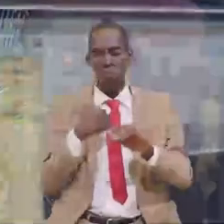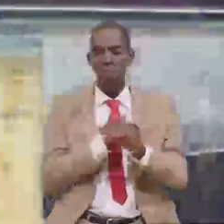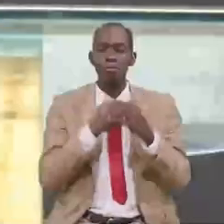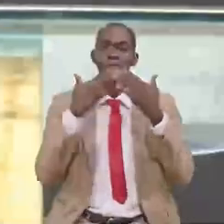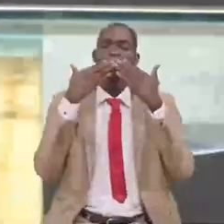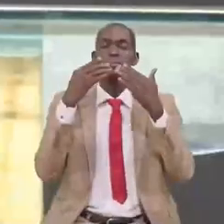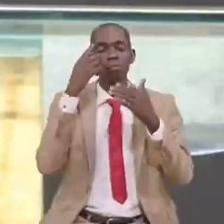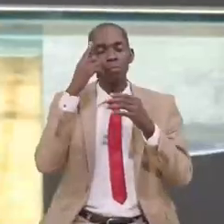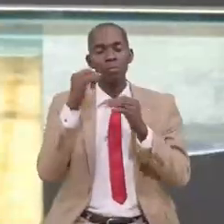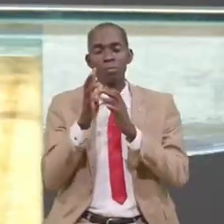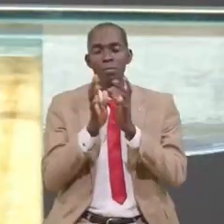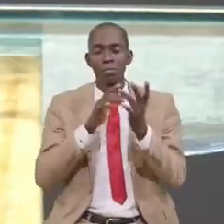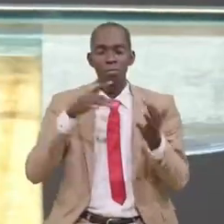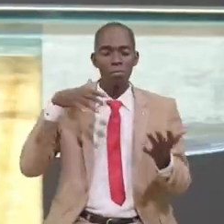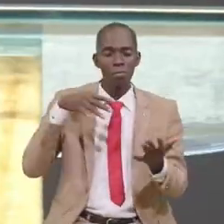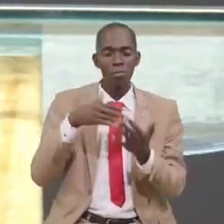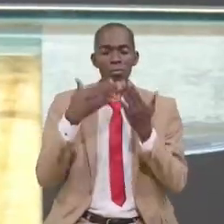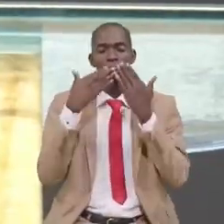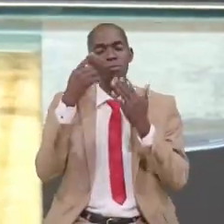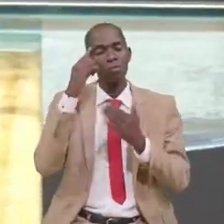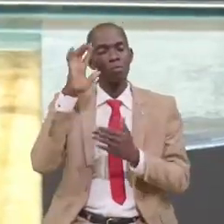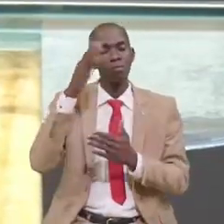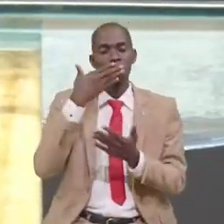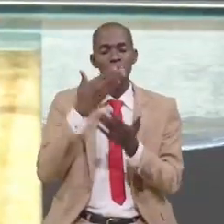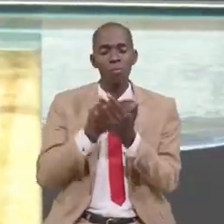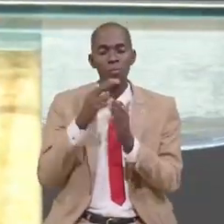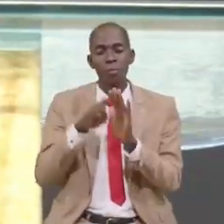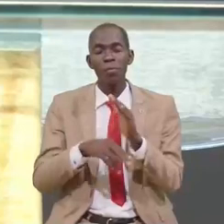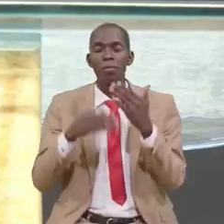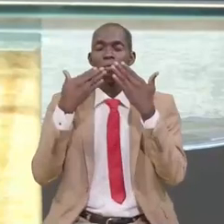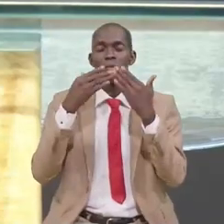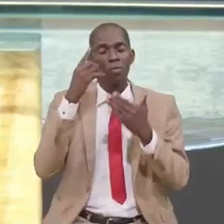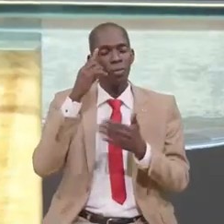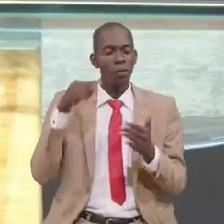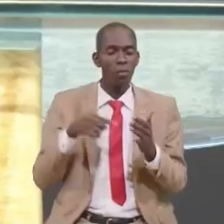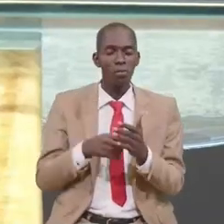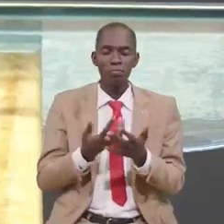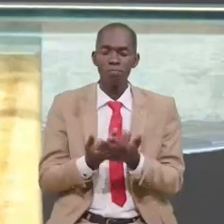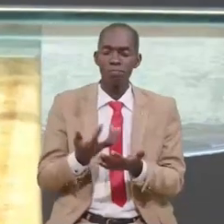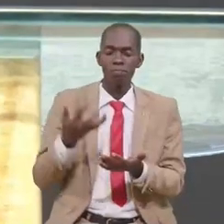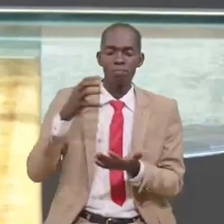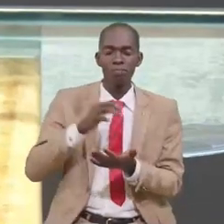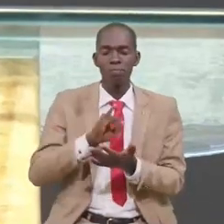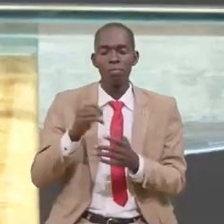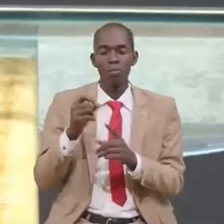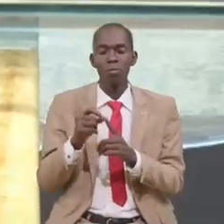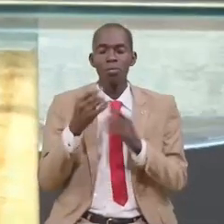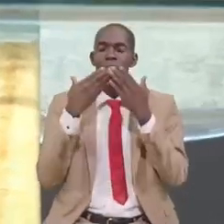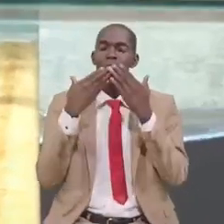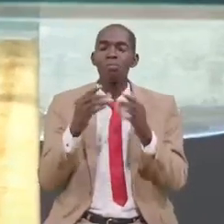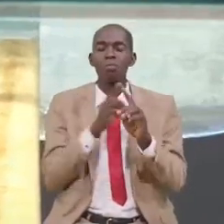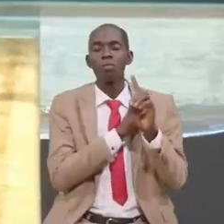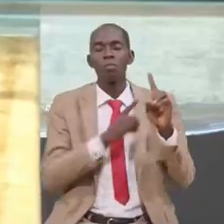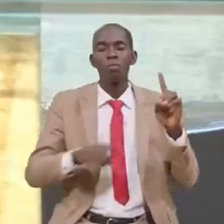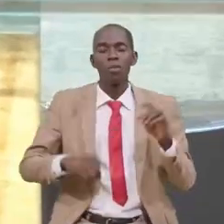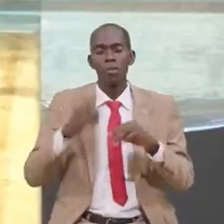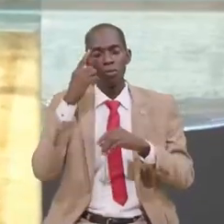merci pour l'étude biblique, merci pour ta bonté. Merci pour cette parole écrite. Merci Seigneur